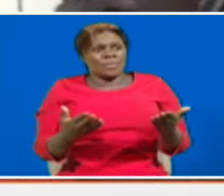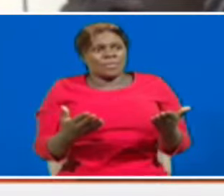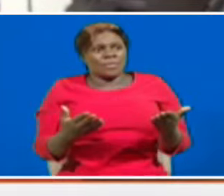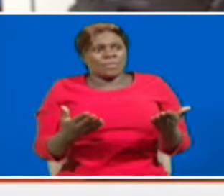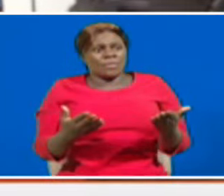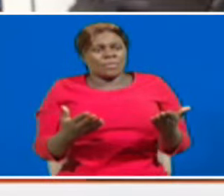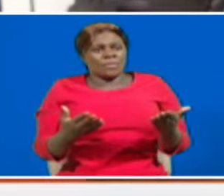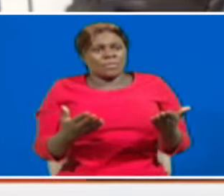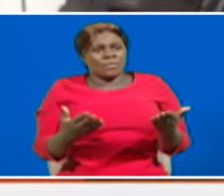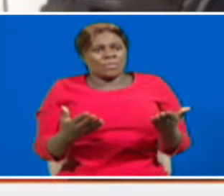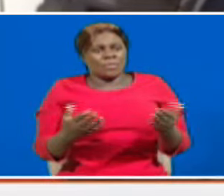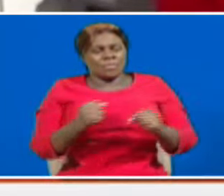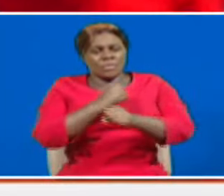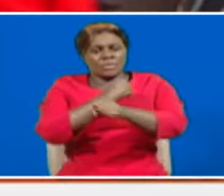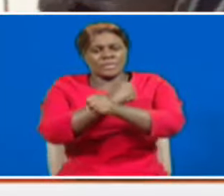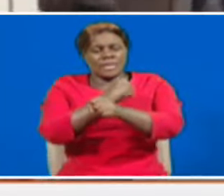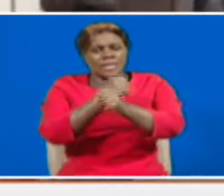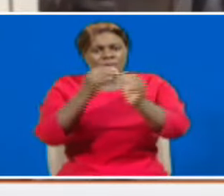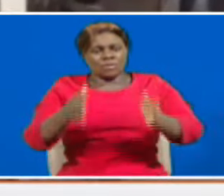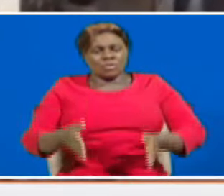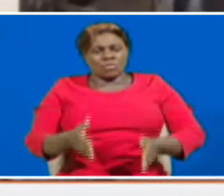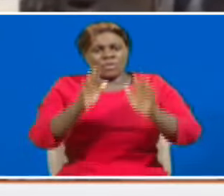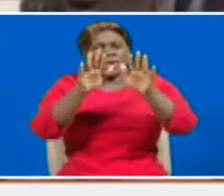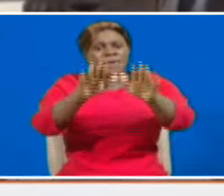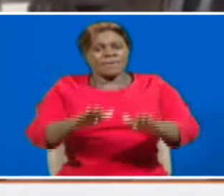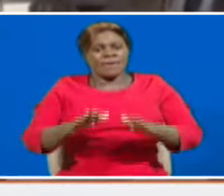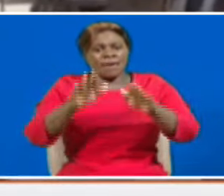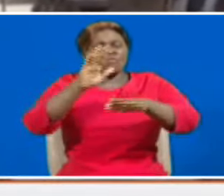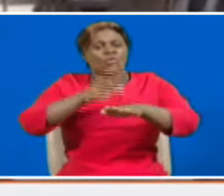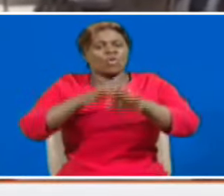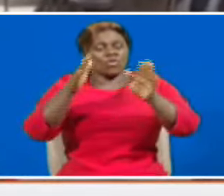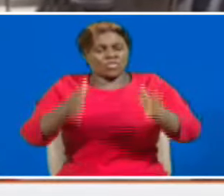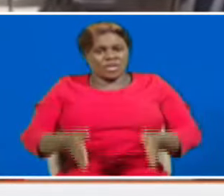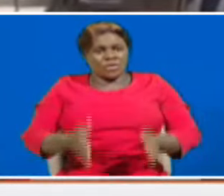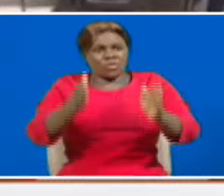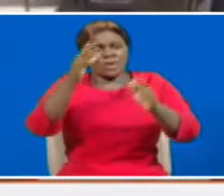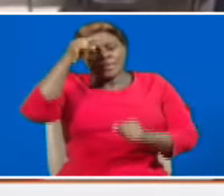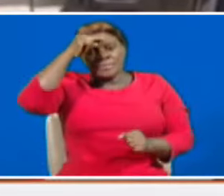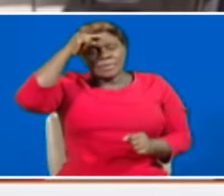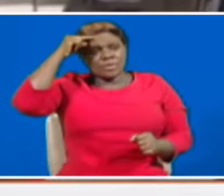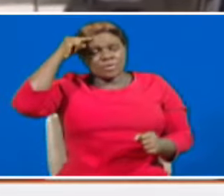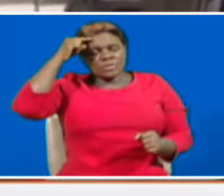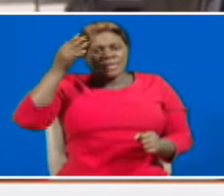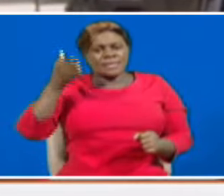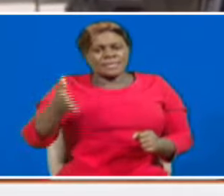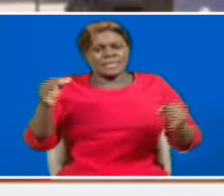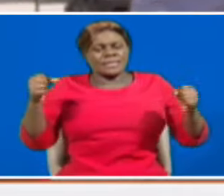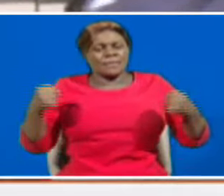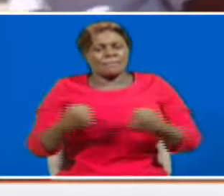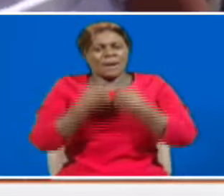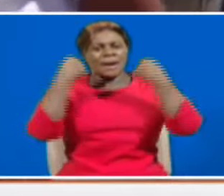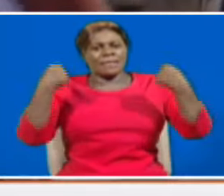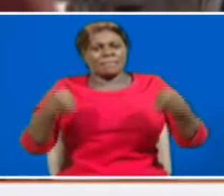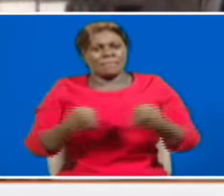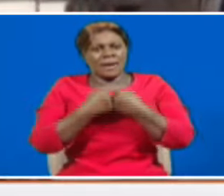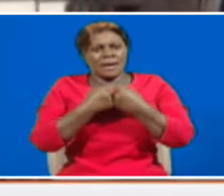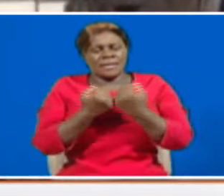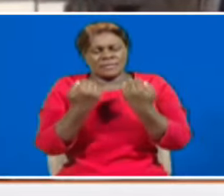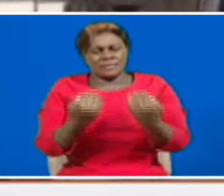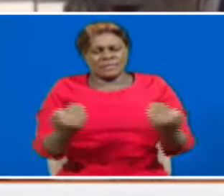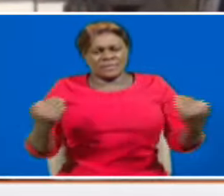wakiwa barabarani wakuwe waangarifu, ni kwa sababu hizi ajali za watoto wa